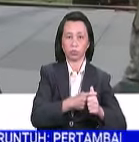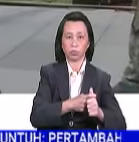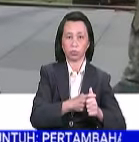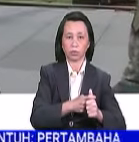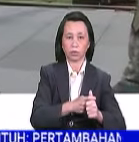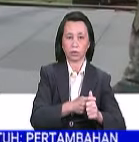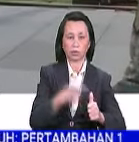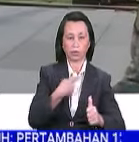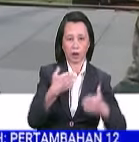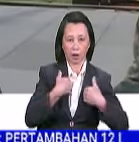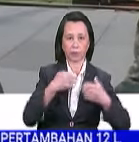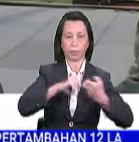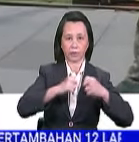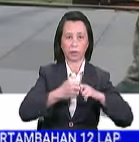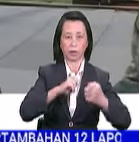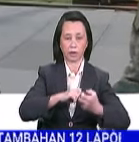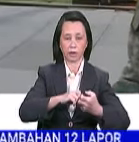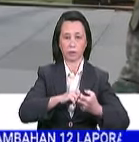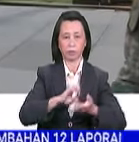masalah. Jadi